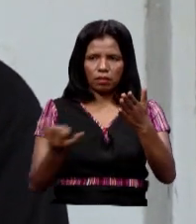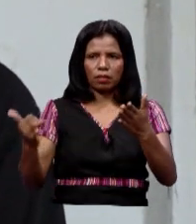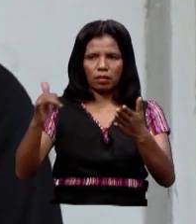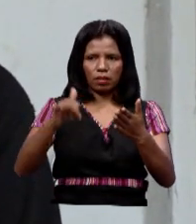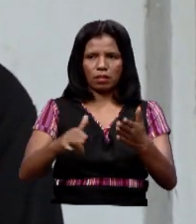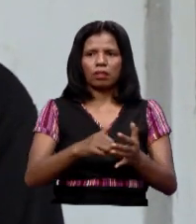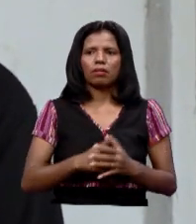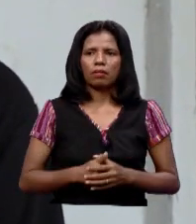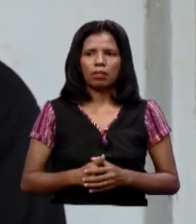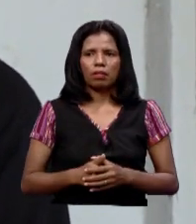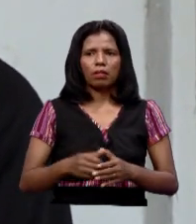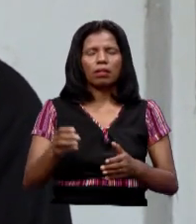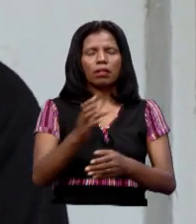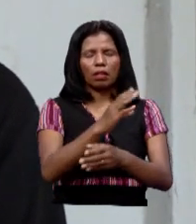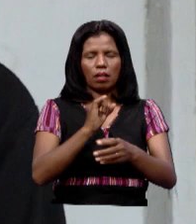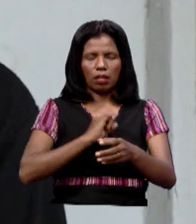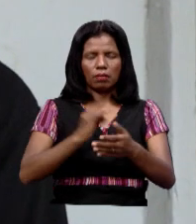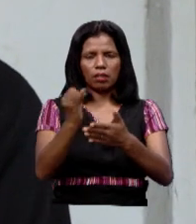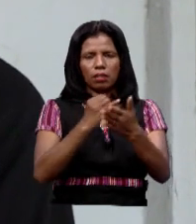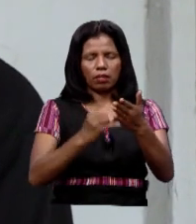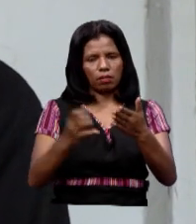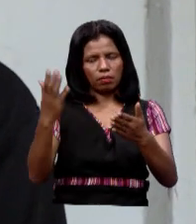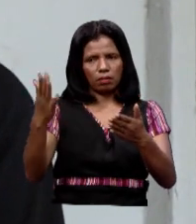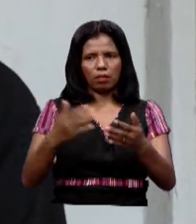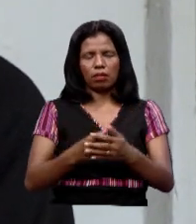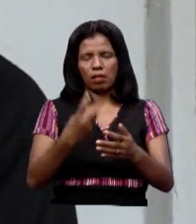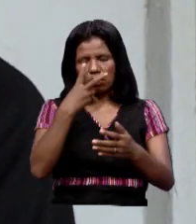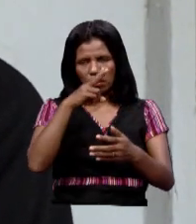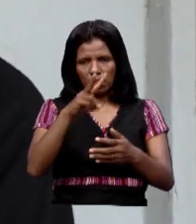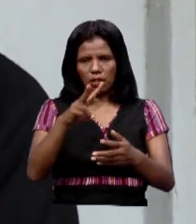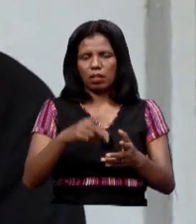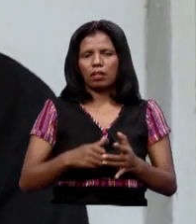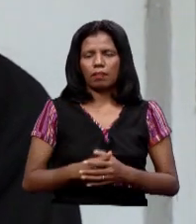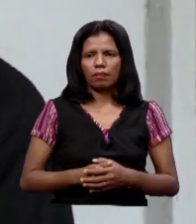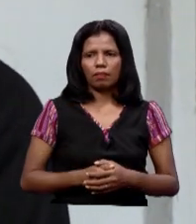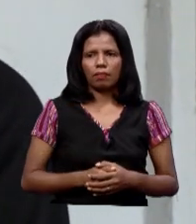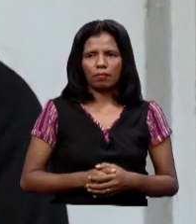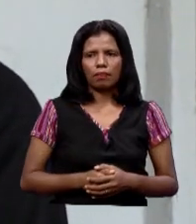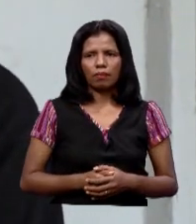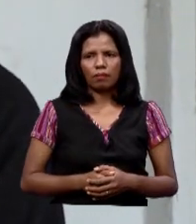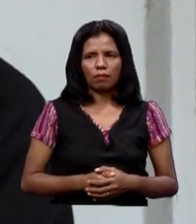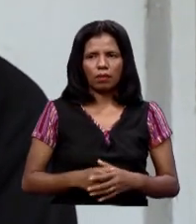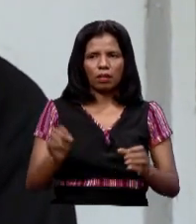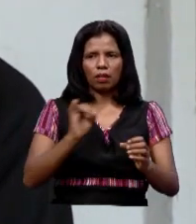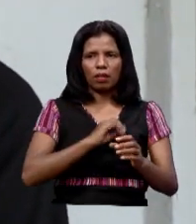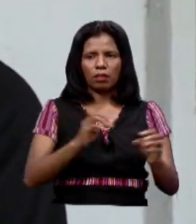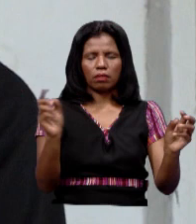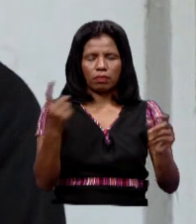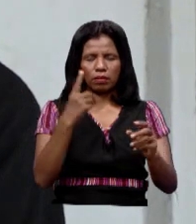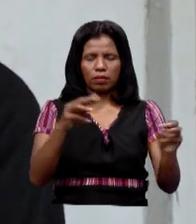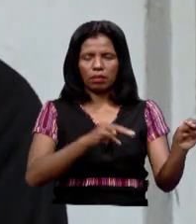buat sirah danner sirnya hamak desenho ni napa? Ni aku mesarai onenem haula la pindon ha na fatin bertahang